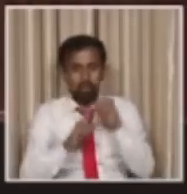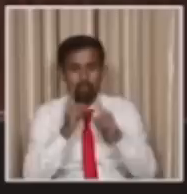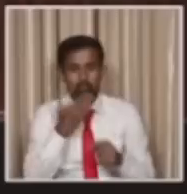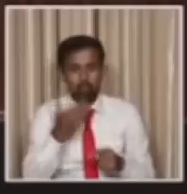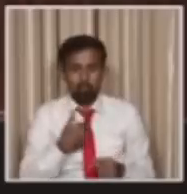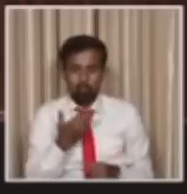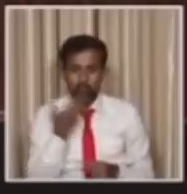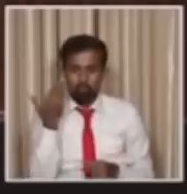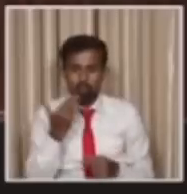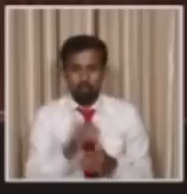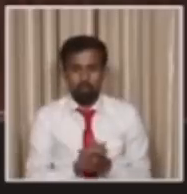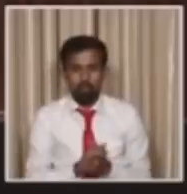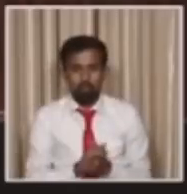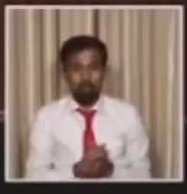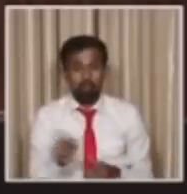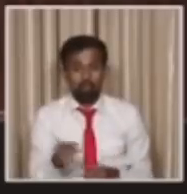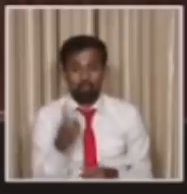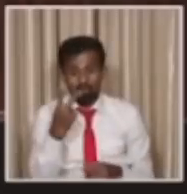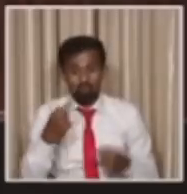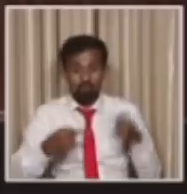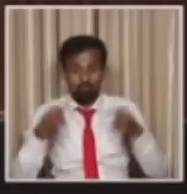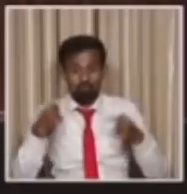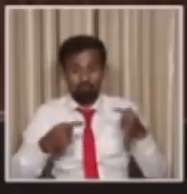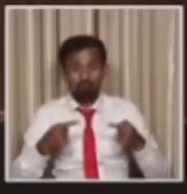අපිට අපුළුවා. නෑ දවස් දෙකක් විවාදයේ